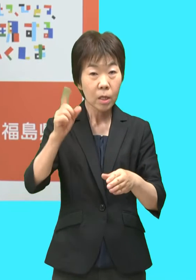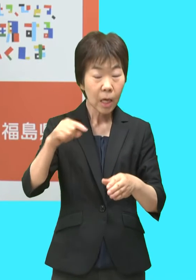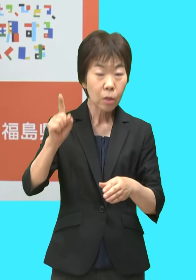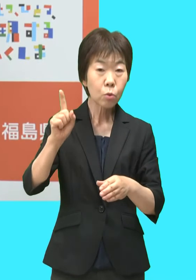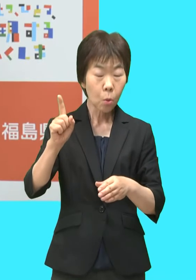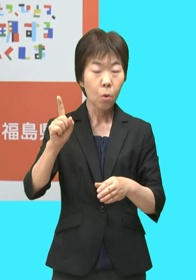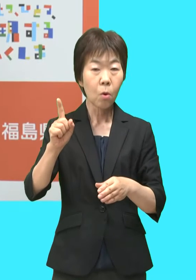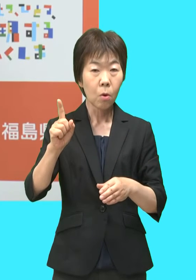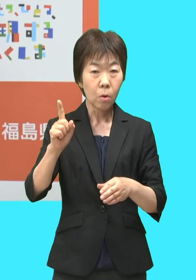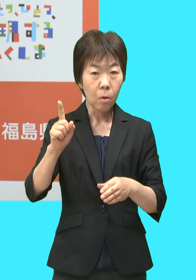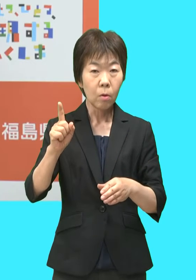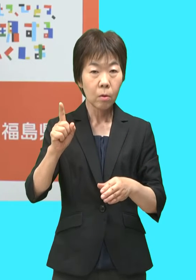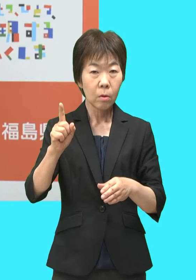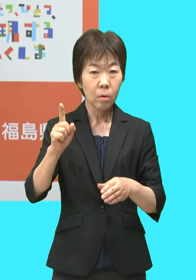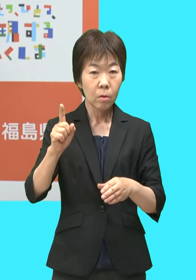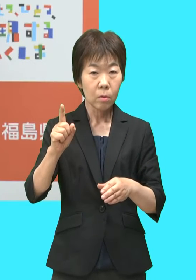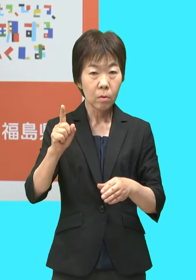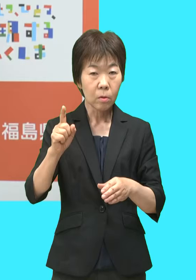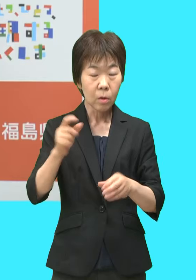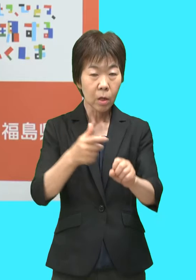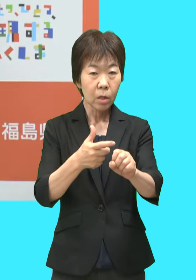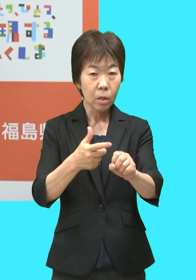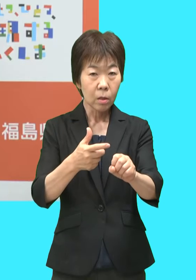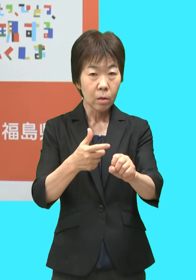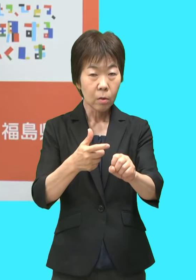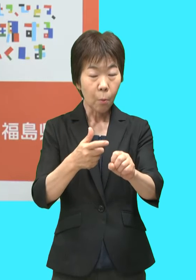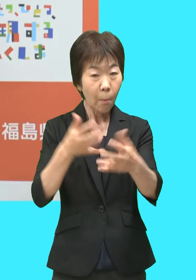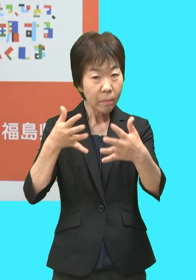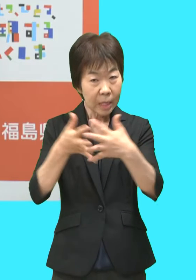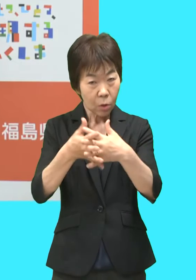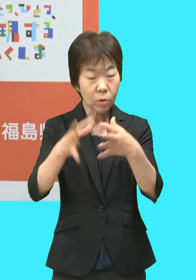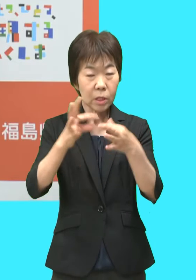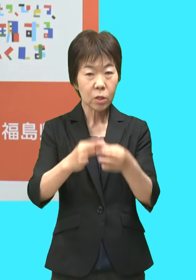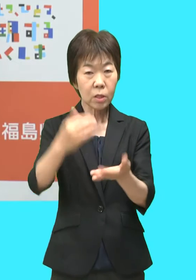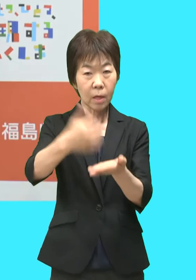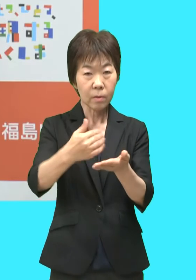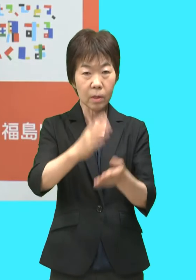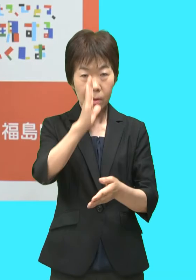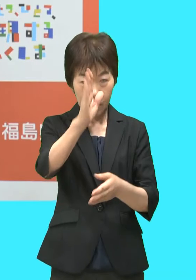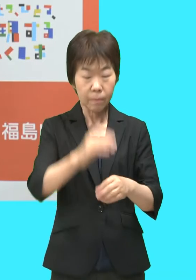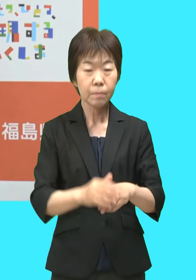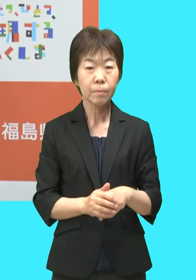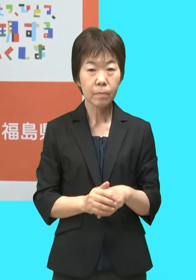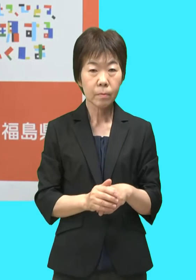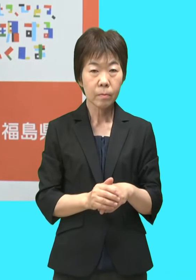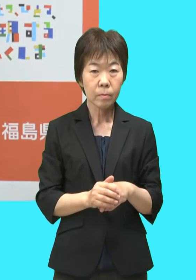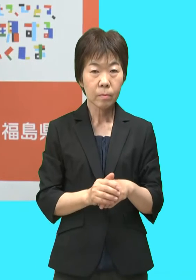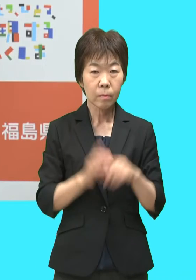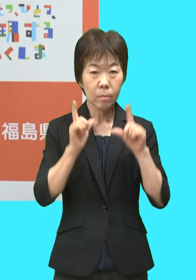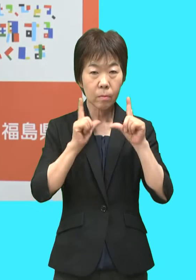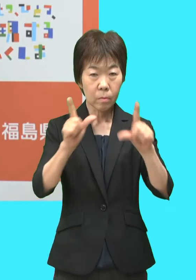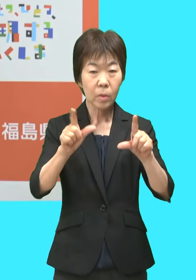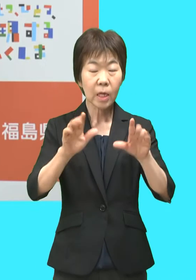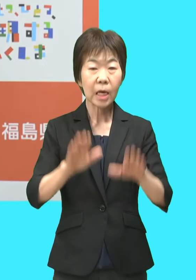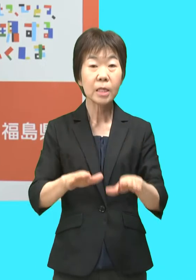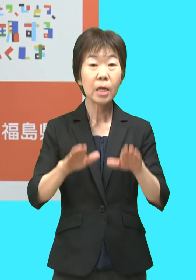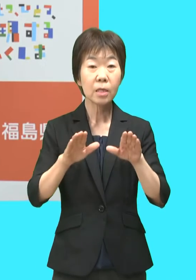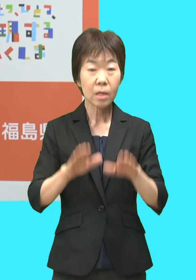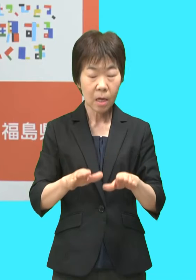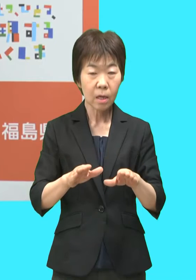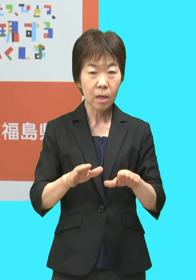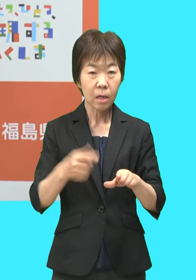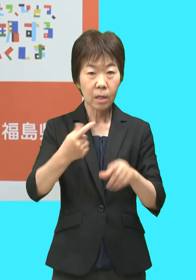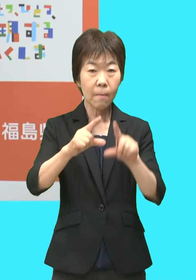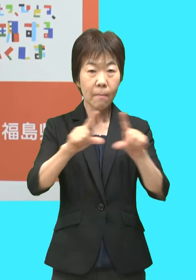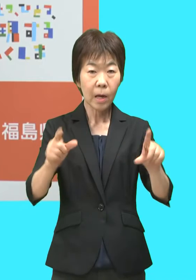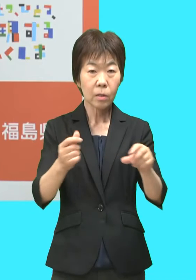ですね一般接種までの見通しについて教えてください。 はい、まず現時点で 一